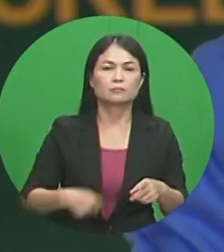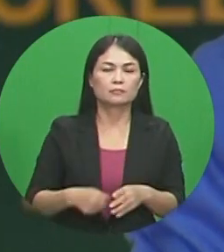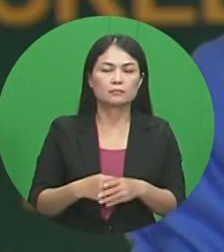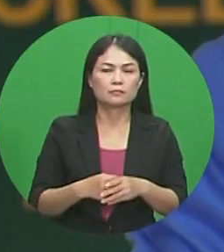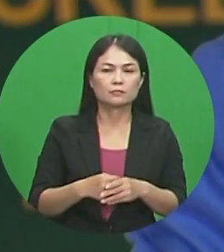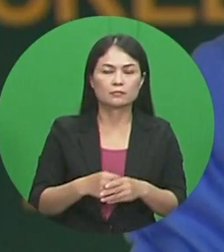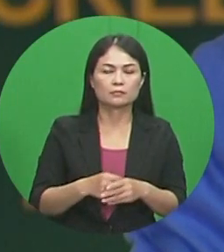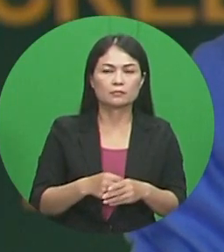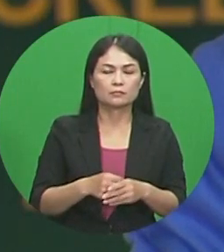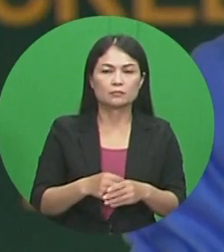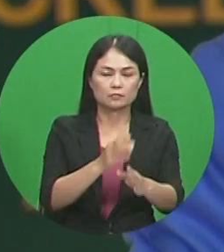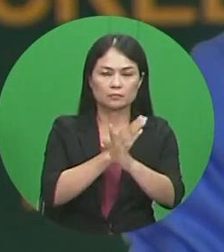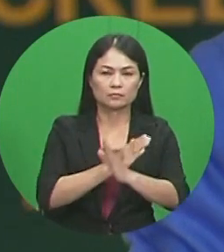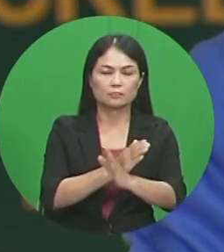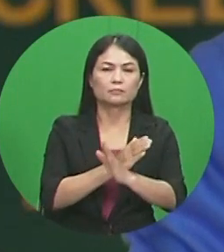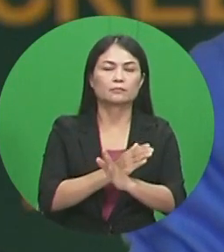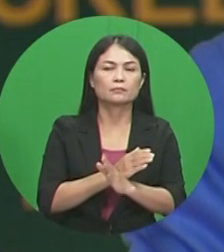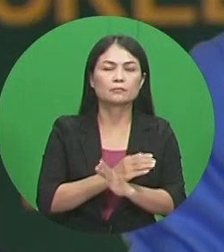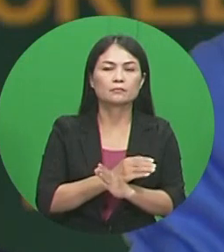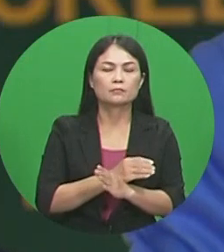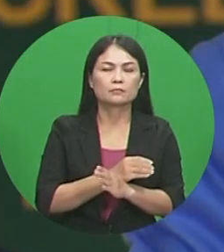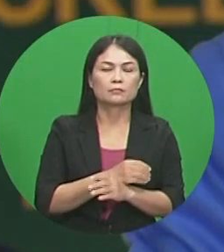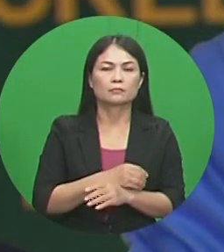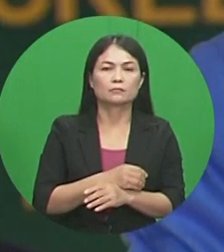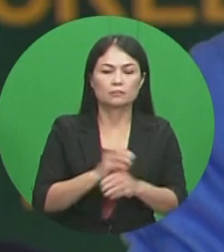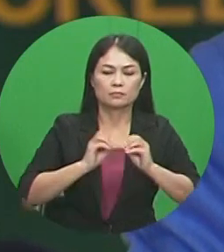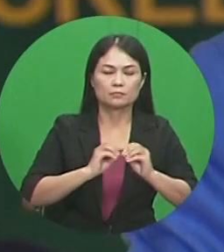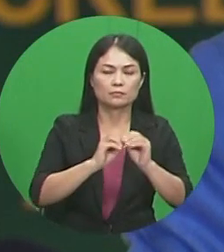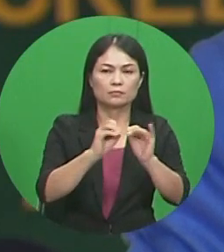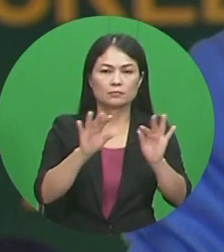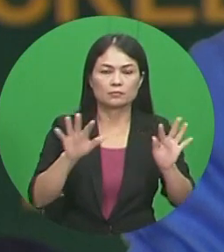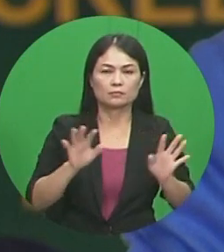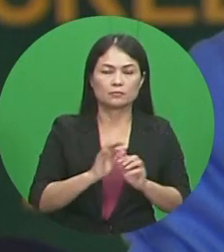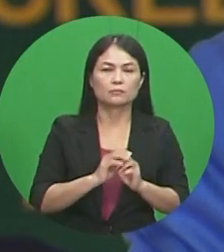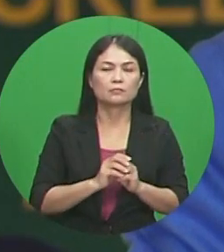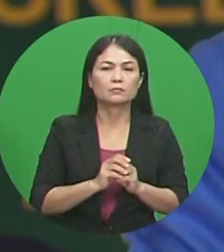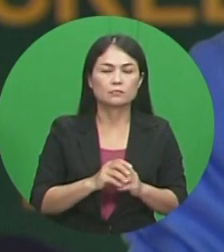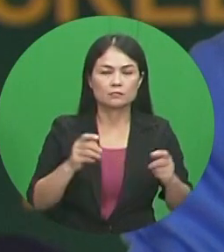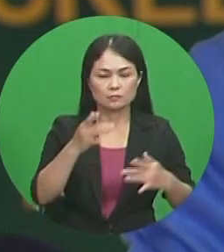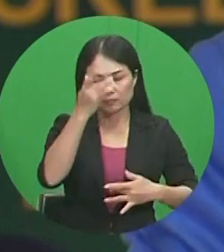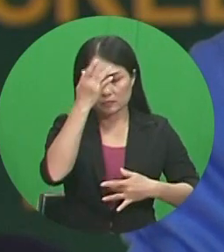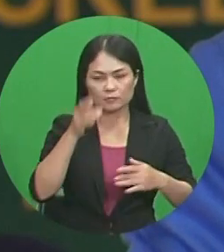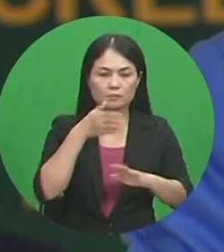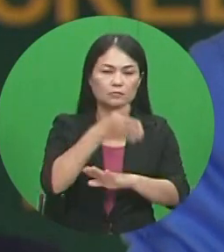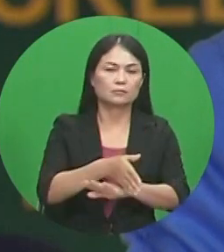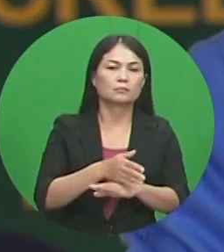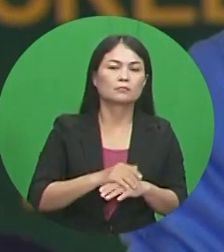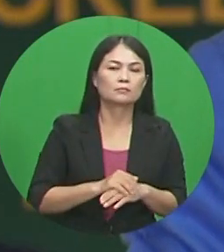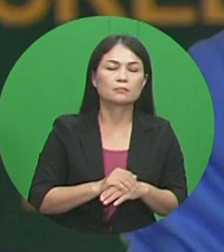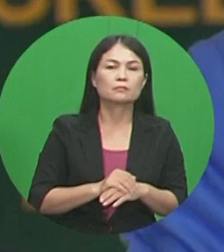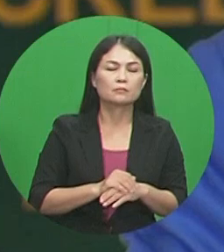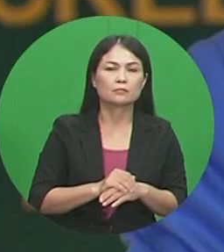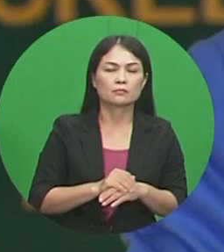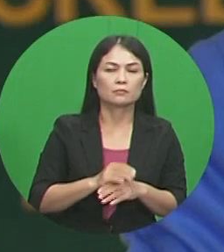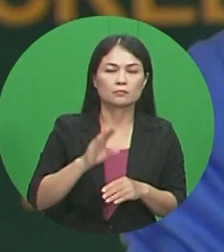ននៅក្នុងការទប់ស្កាត់នៅការរីករាលដាលនៃជំងឺឆ្លងដែល